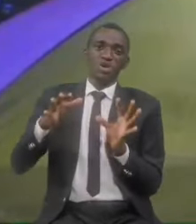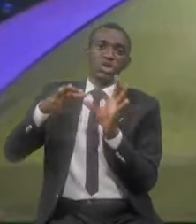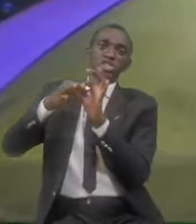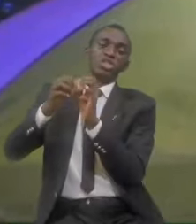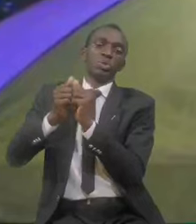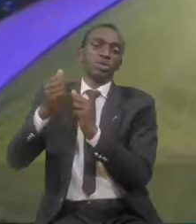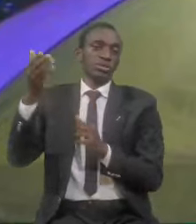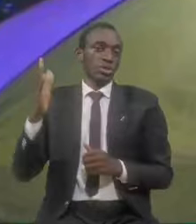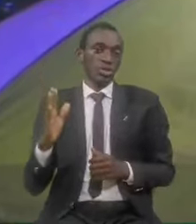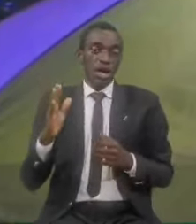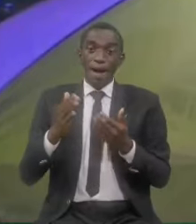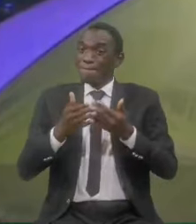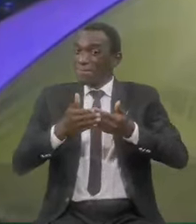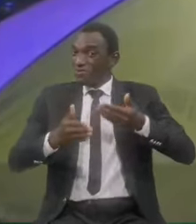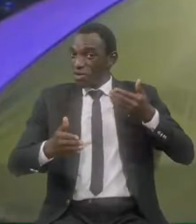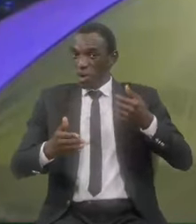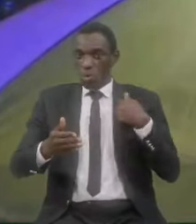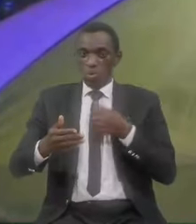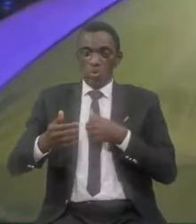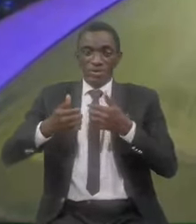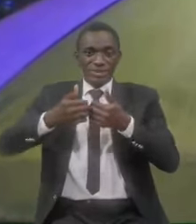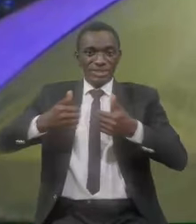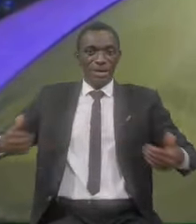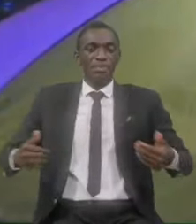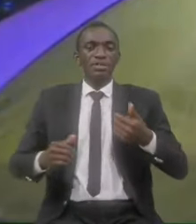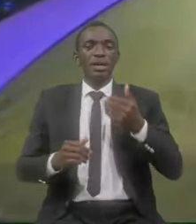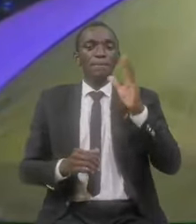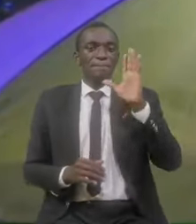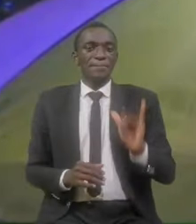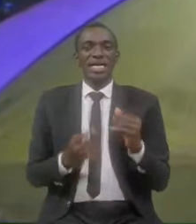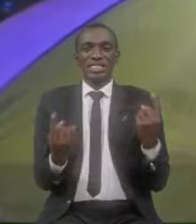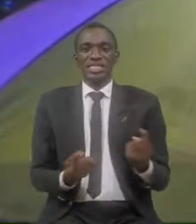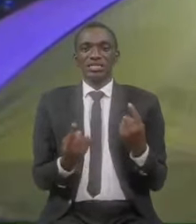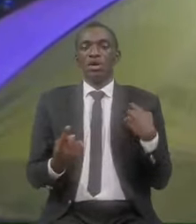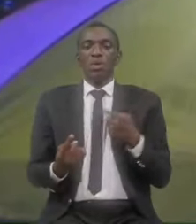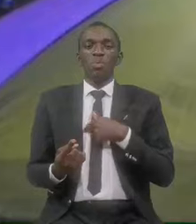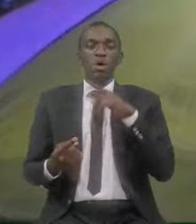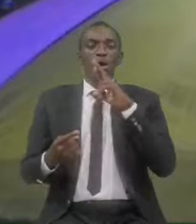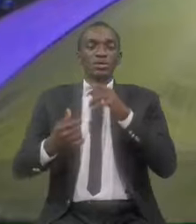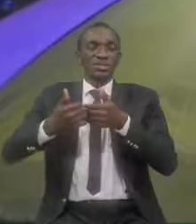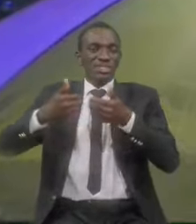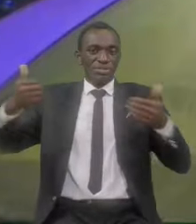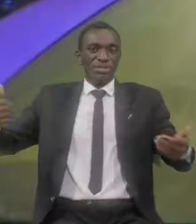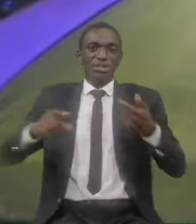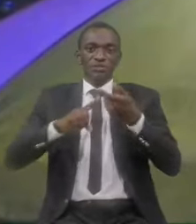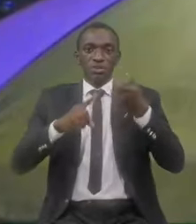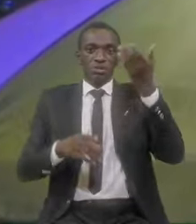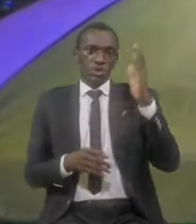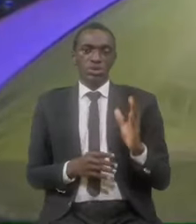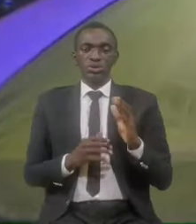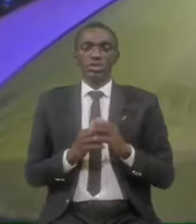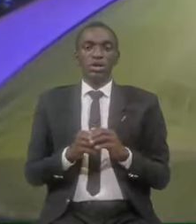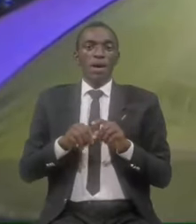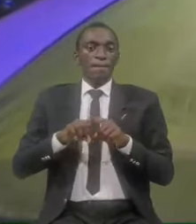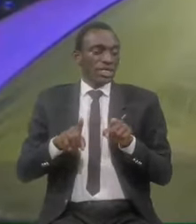Vous avez été séparés de Dieu par vos péchés. Et dit, comme vous l'invoquez